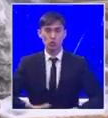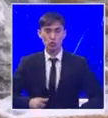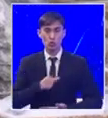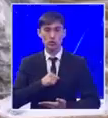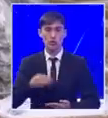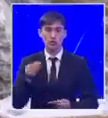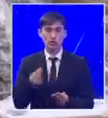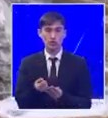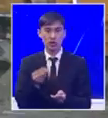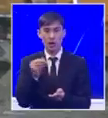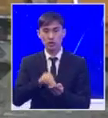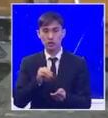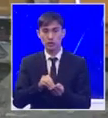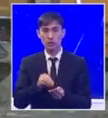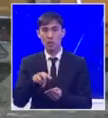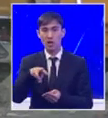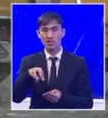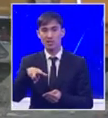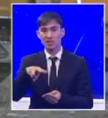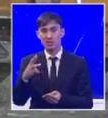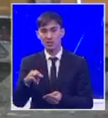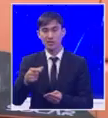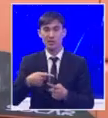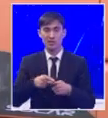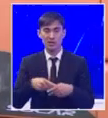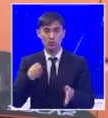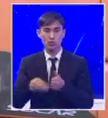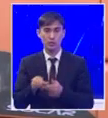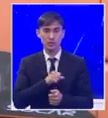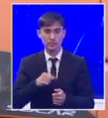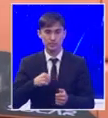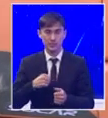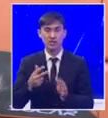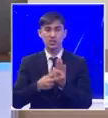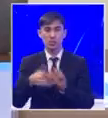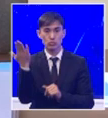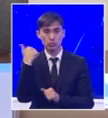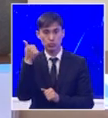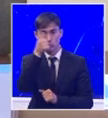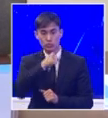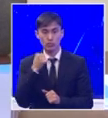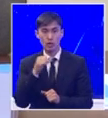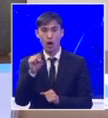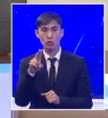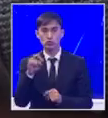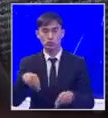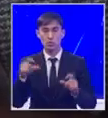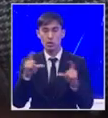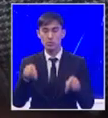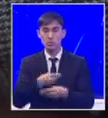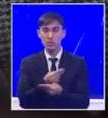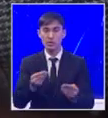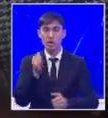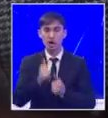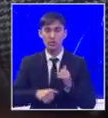ақша жинап, қызылағаш ЛТД-ға техникалар сатып алыпты. Онысы осыдан 8 жыл бұрын Ақсу тұрғын үй мекемесіне берілгенімен